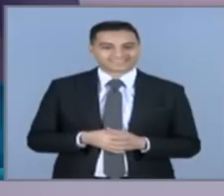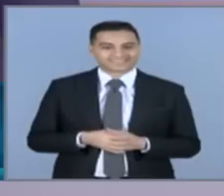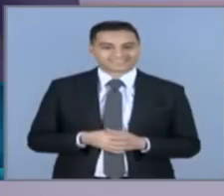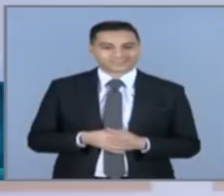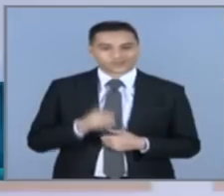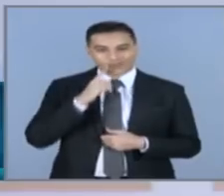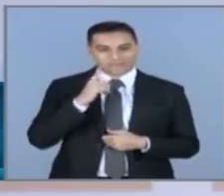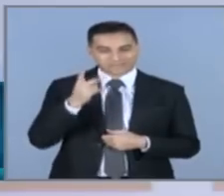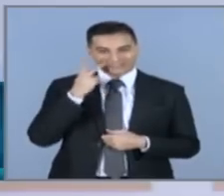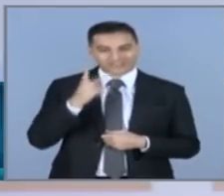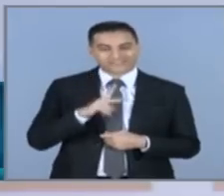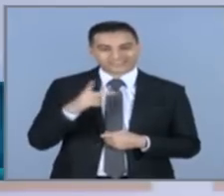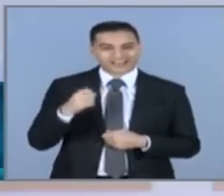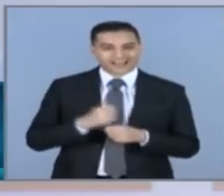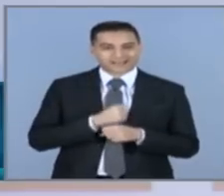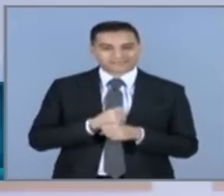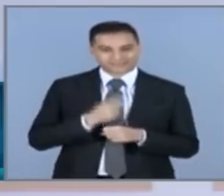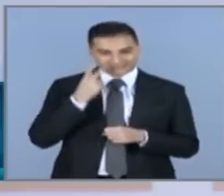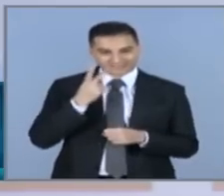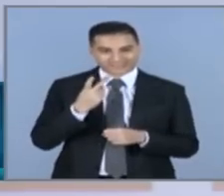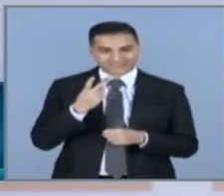مامتك رايها حاجه تانيه، مامتك رايها